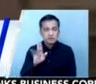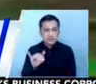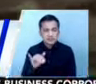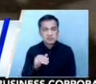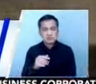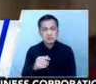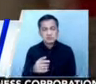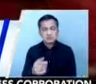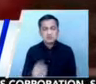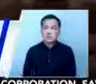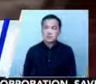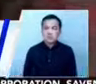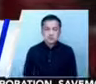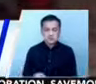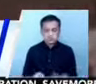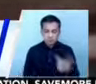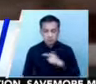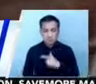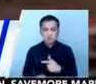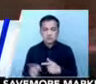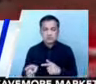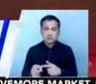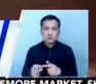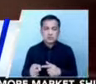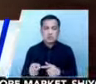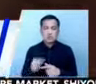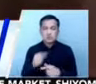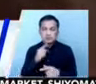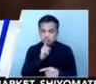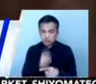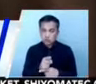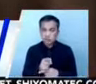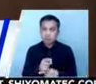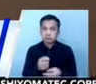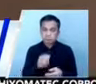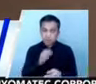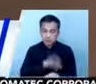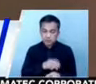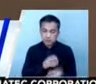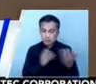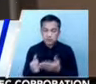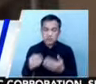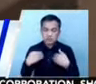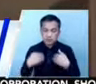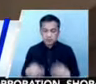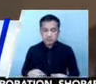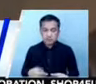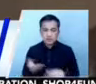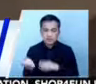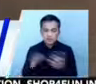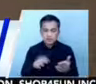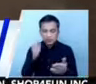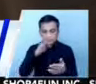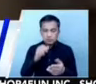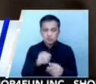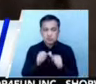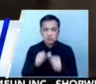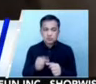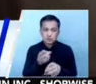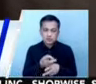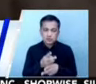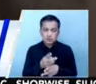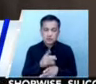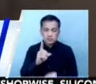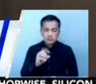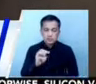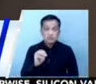Bukod sa pagtiyak sa tulong at benepisyo at pag-uwi ng labi ng mga nasawing Pinoy, tuloy ang monitoring ng Migrant Workers Department